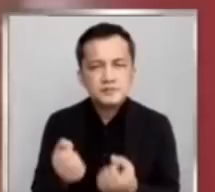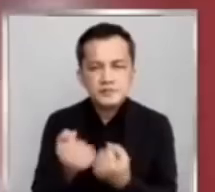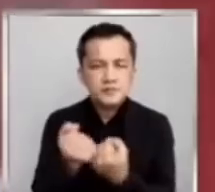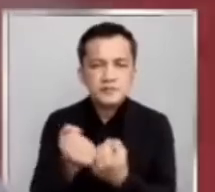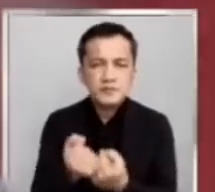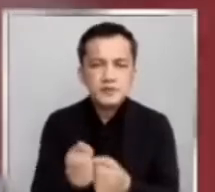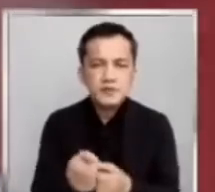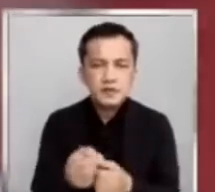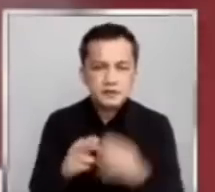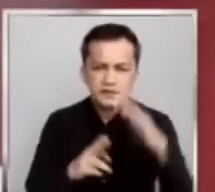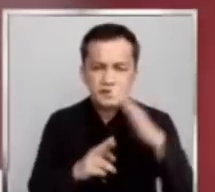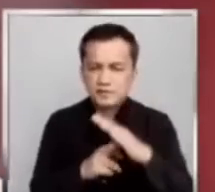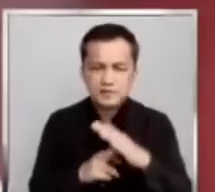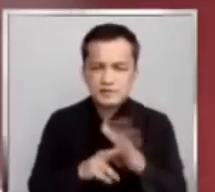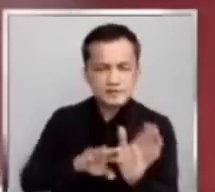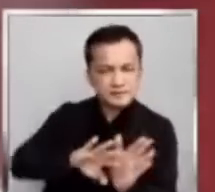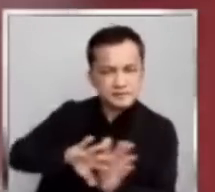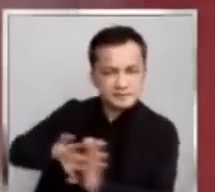very... Oh, thank you.